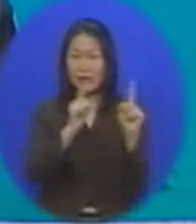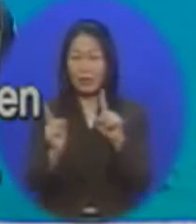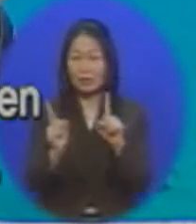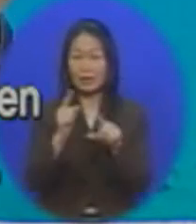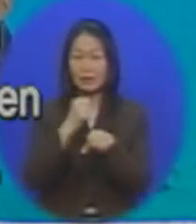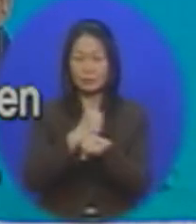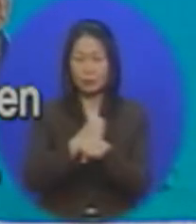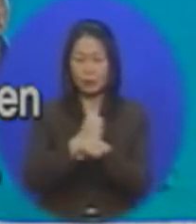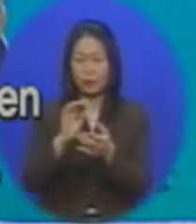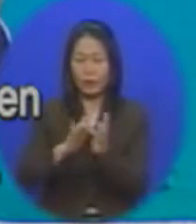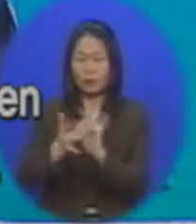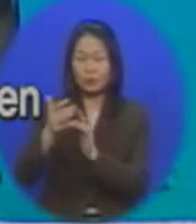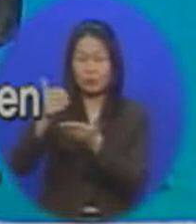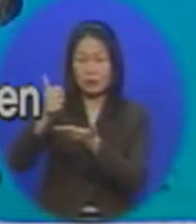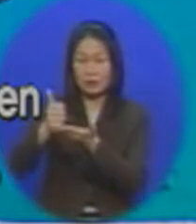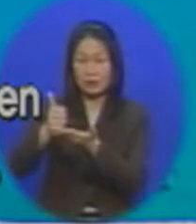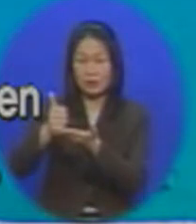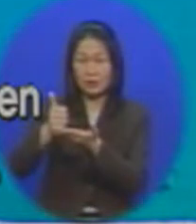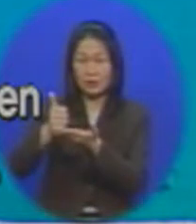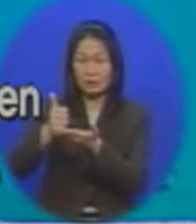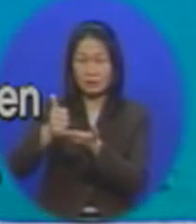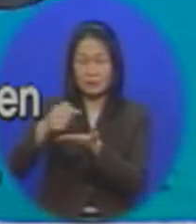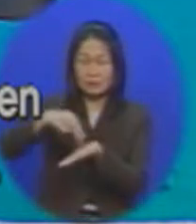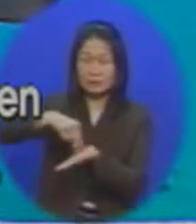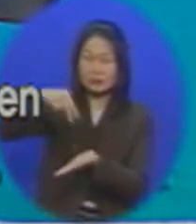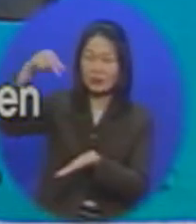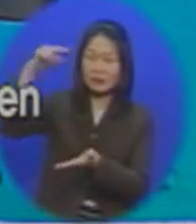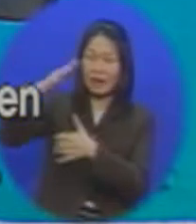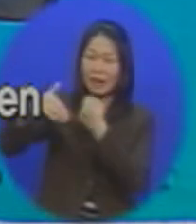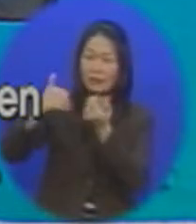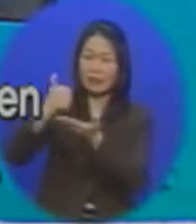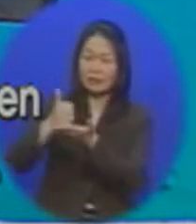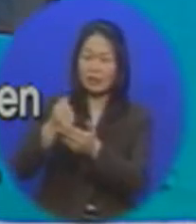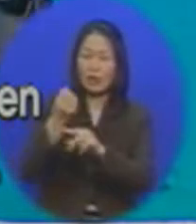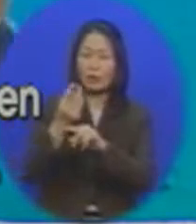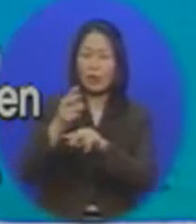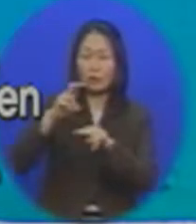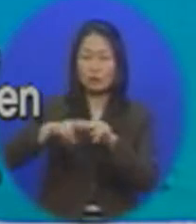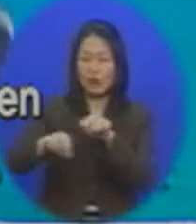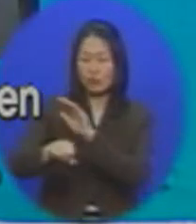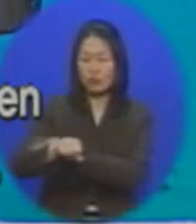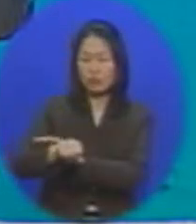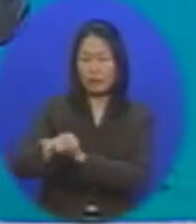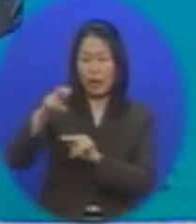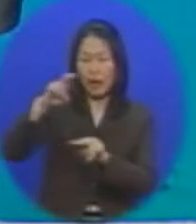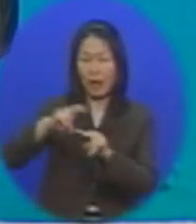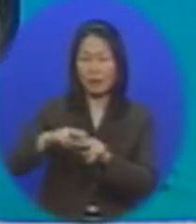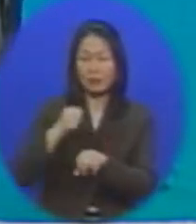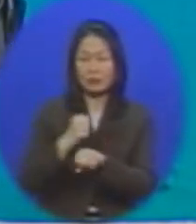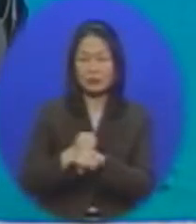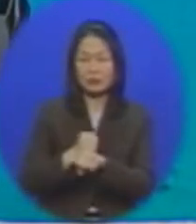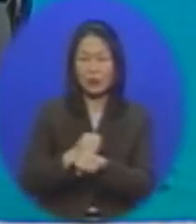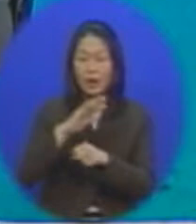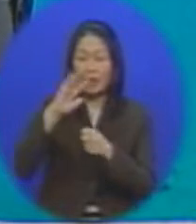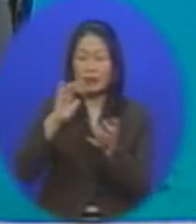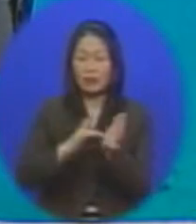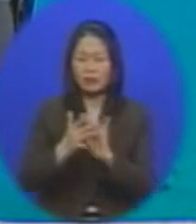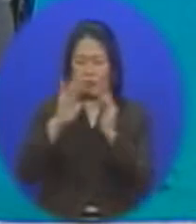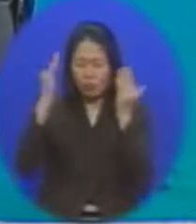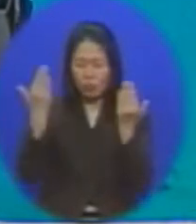그리고 예수님을 승천 하셔서 하나님의 보좌 우편에 앉게 하셨다 예수님에게 모든 권세를 다